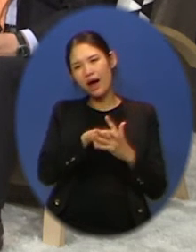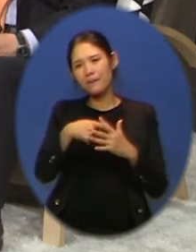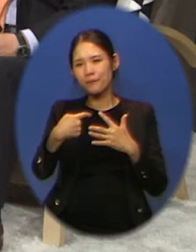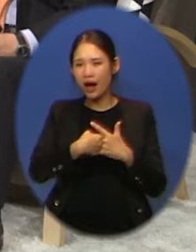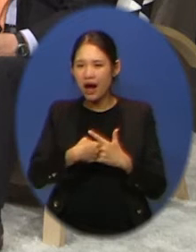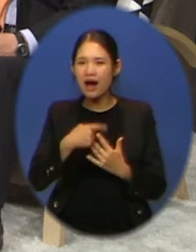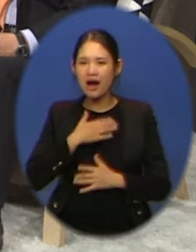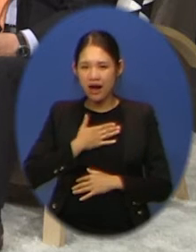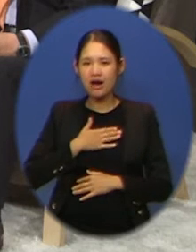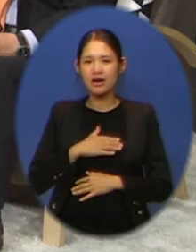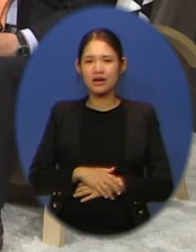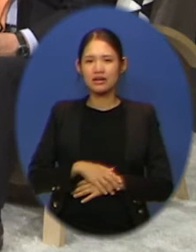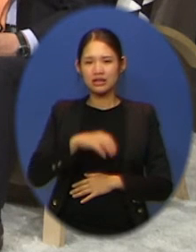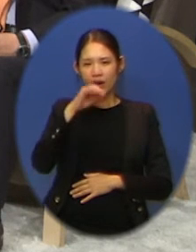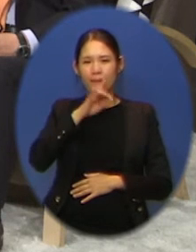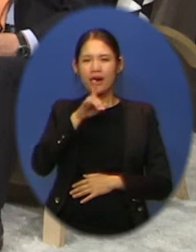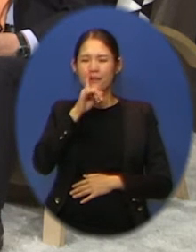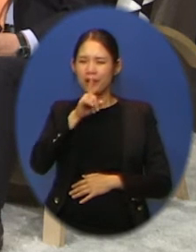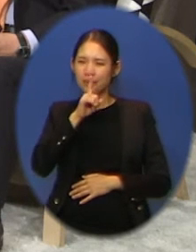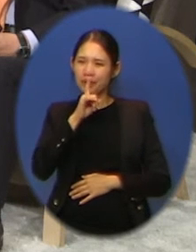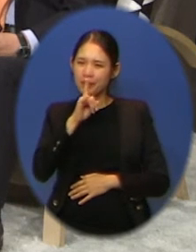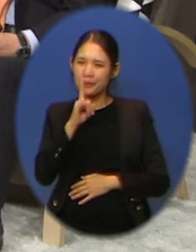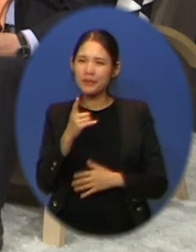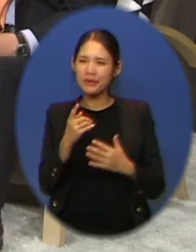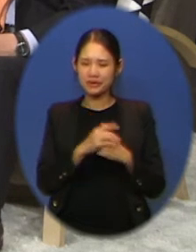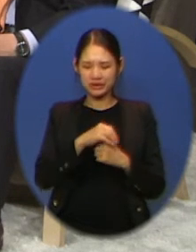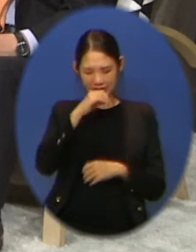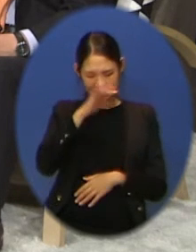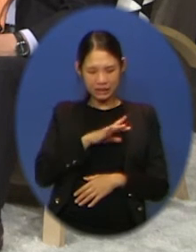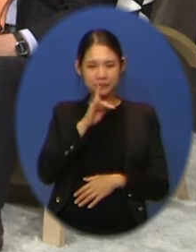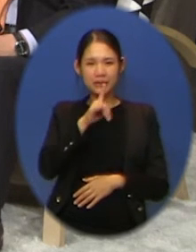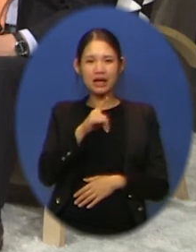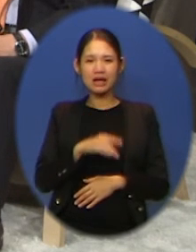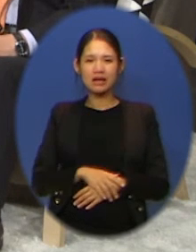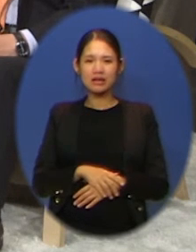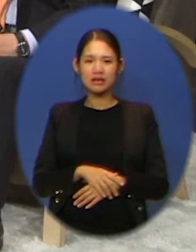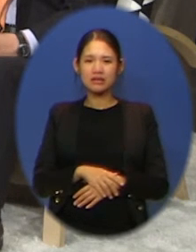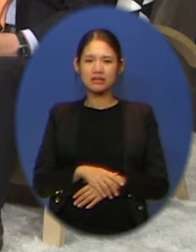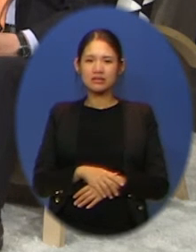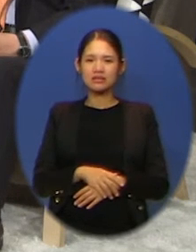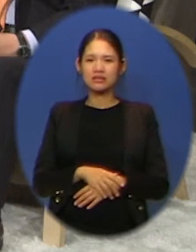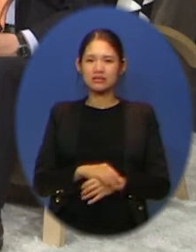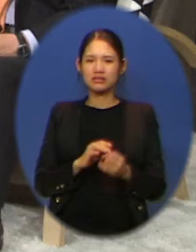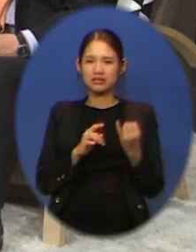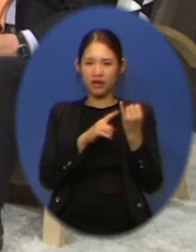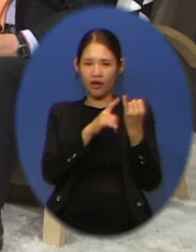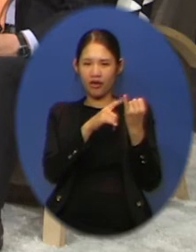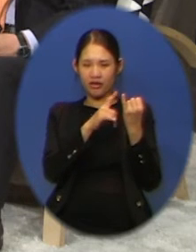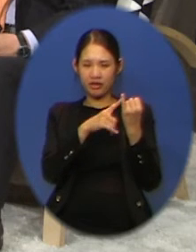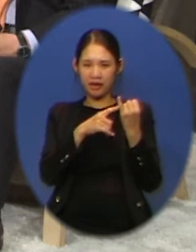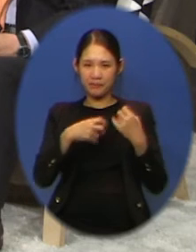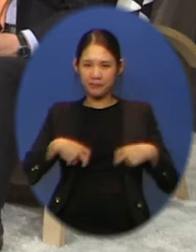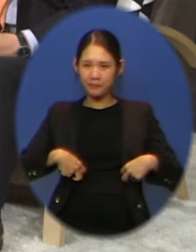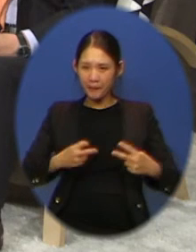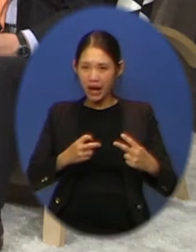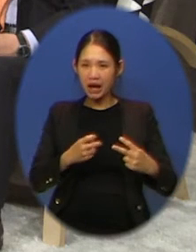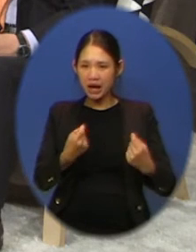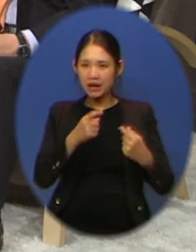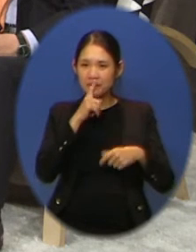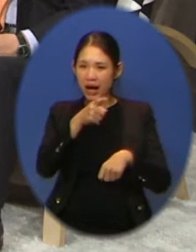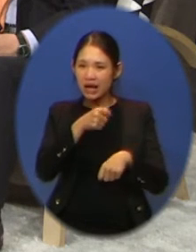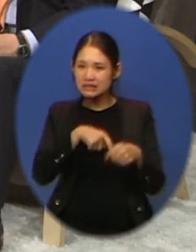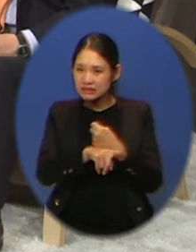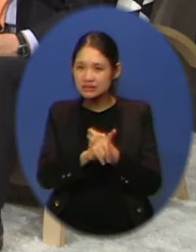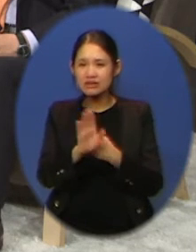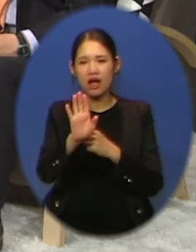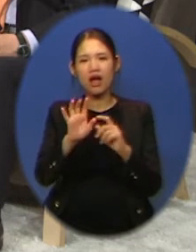그 사람이 막말을 보통 막말한 게 아닙니다. 예. 예. 그 낙태하는 분은 그냥 여자를 처벌해라. 그게 그 뜻이 아니었습니다.